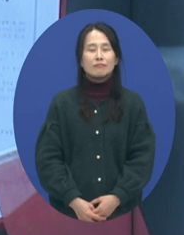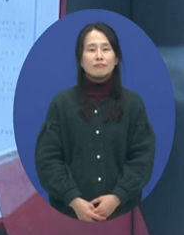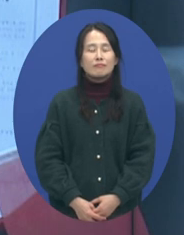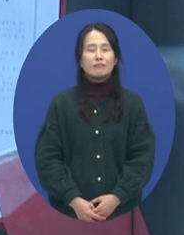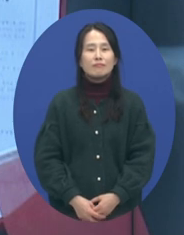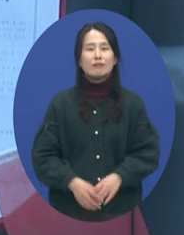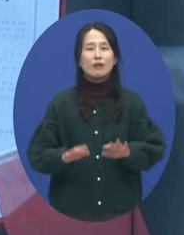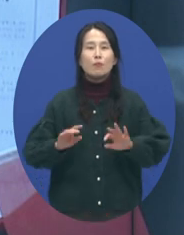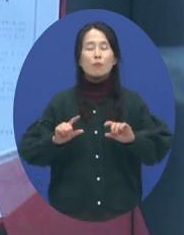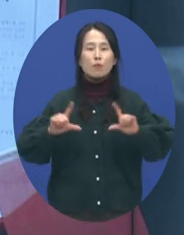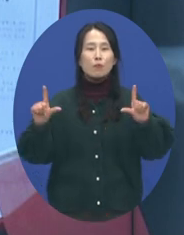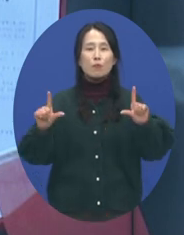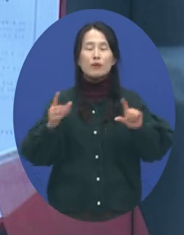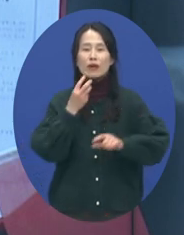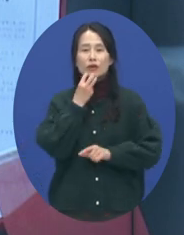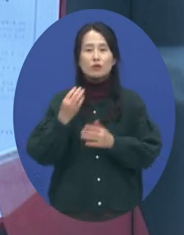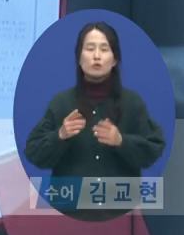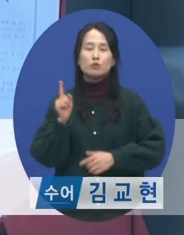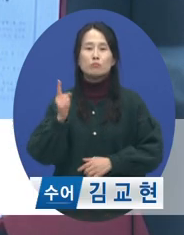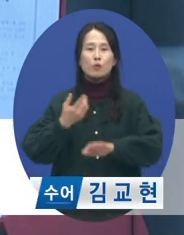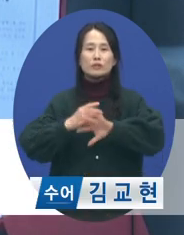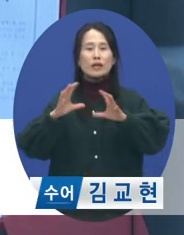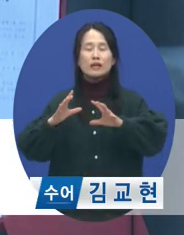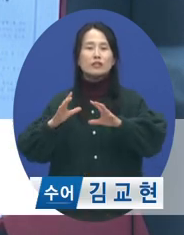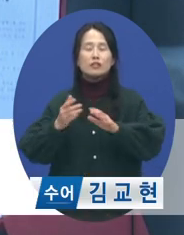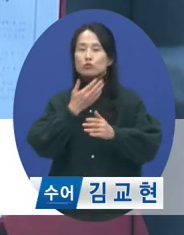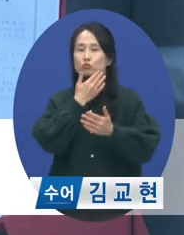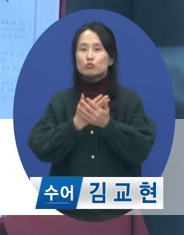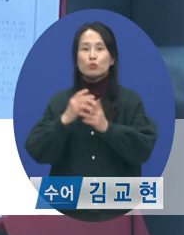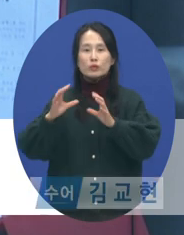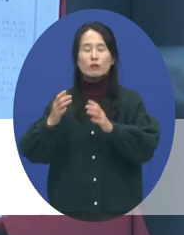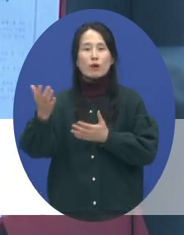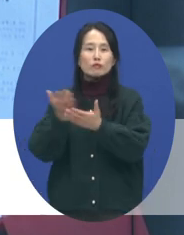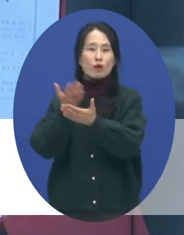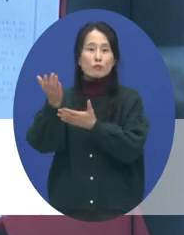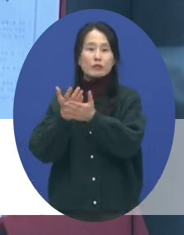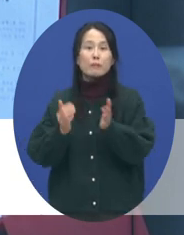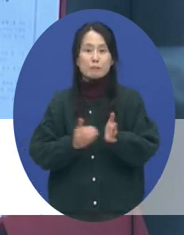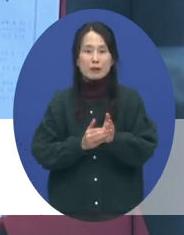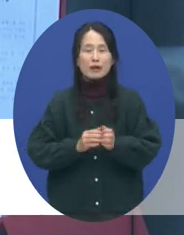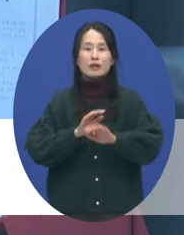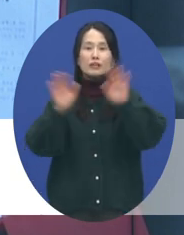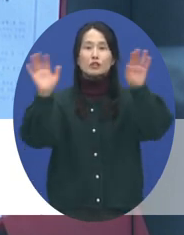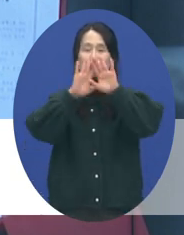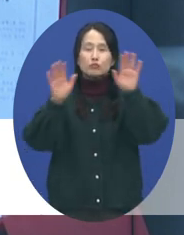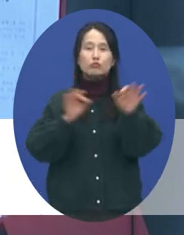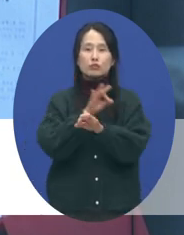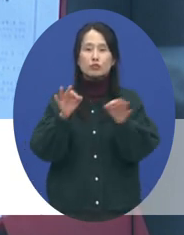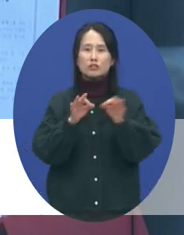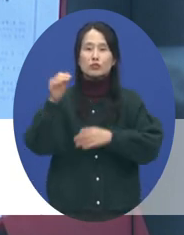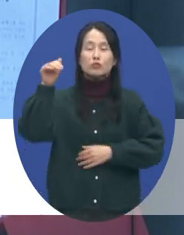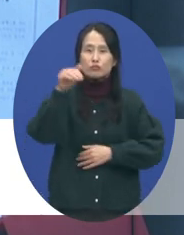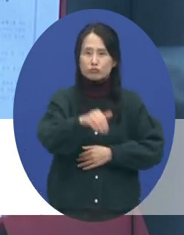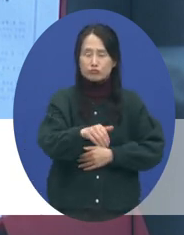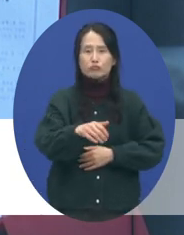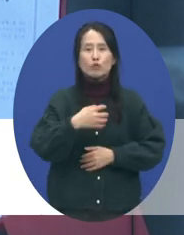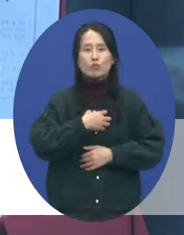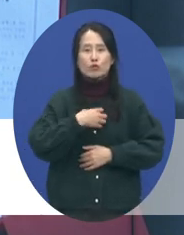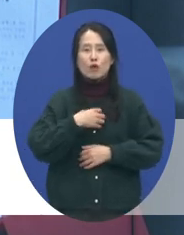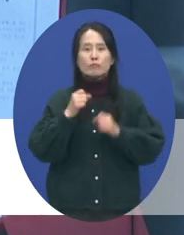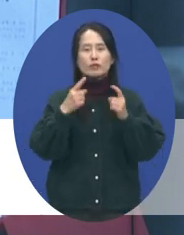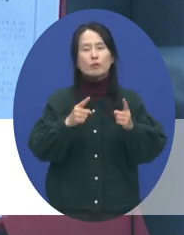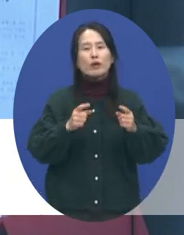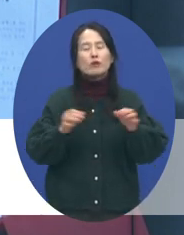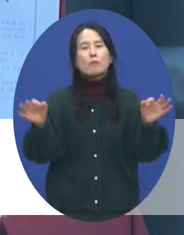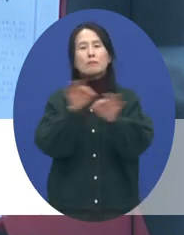올해 민선 8기 경기도는 해외 주요 국가와 교류 협력을 다졌습니다. 특히 기후와 경제 등전 세계가 당면한 위기를